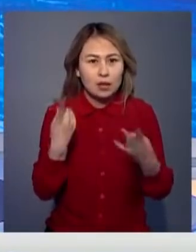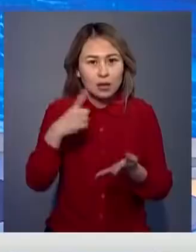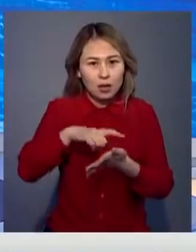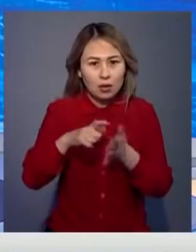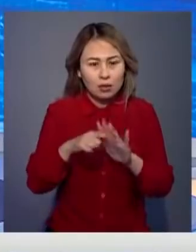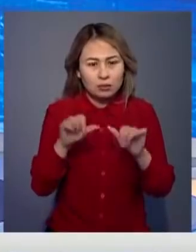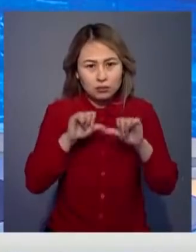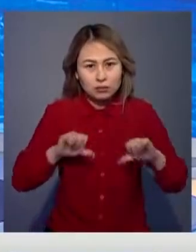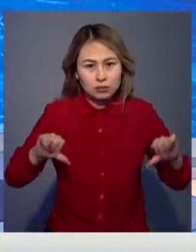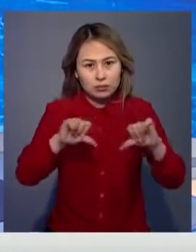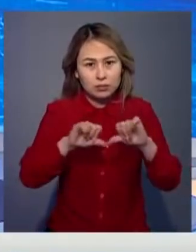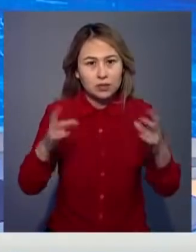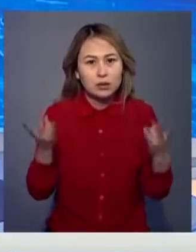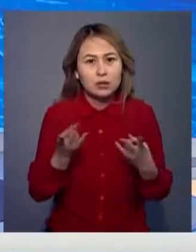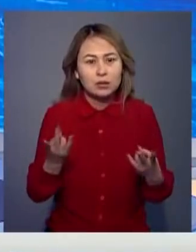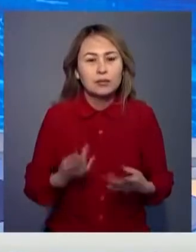кіріп оқшауларыңыздар.